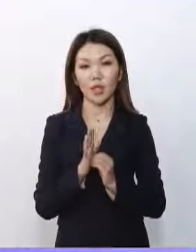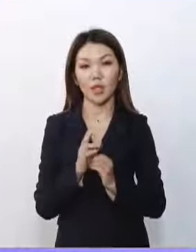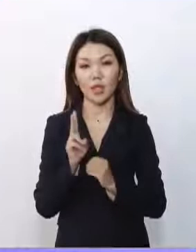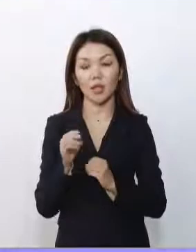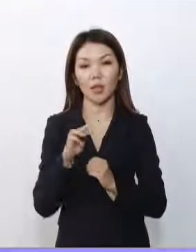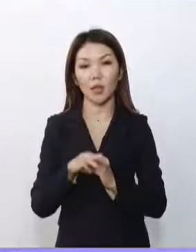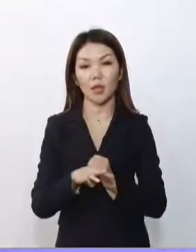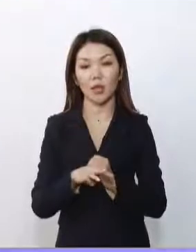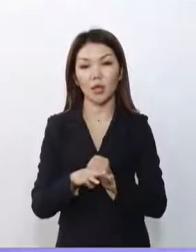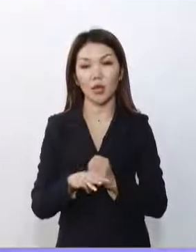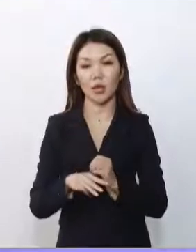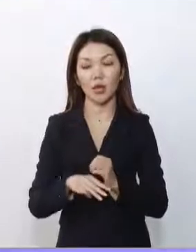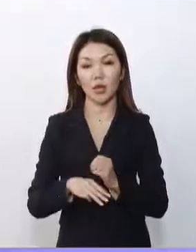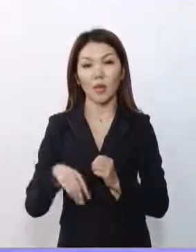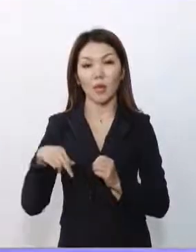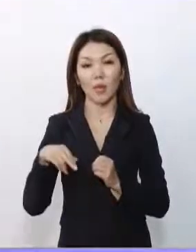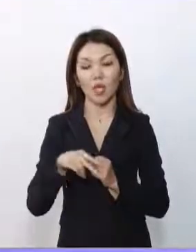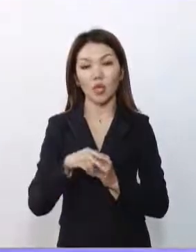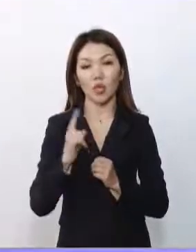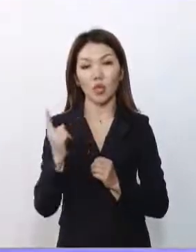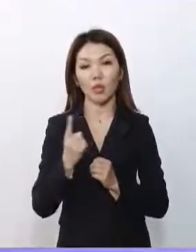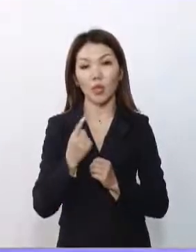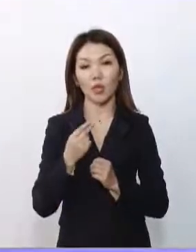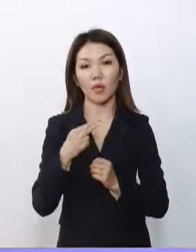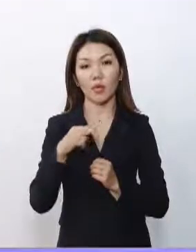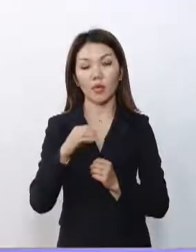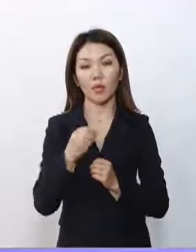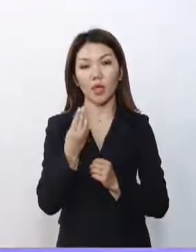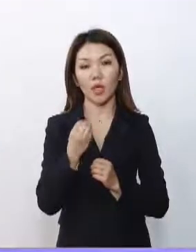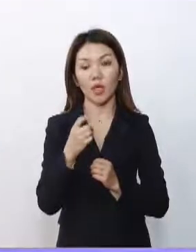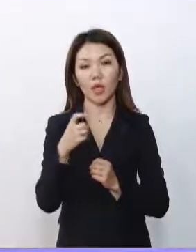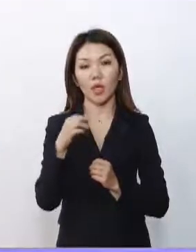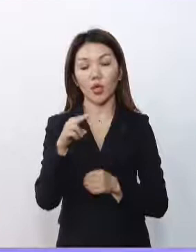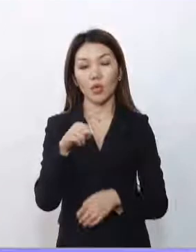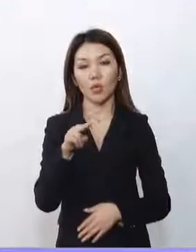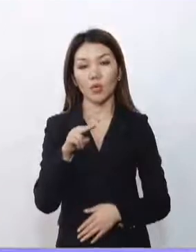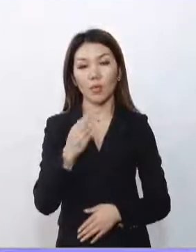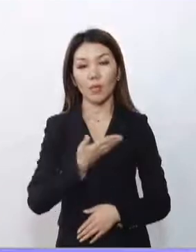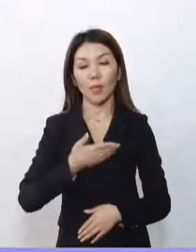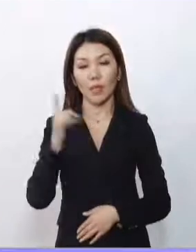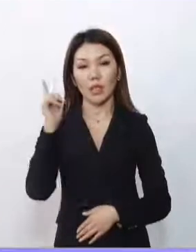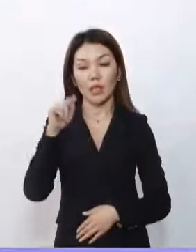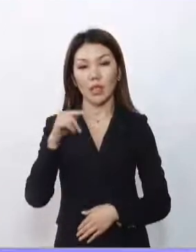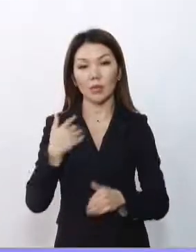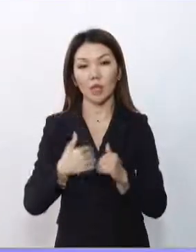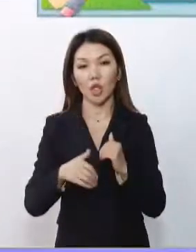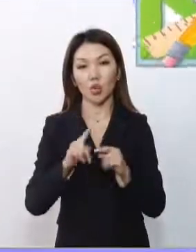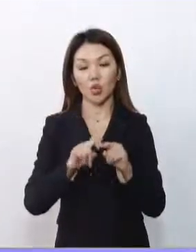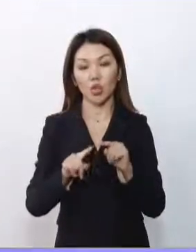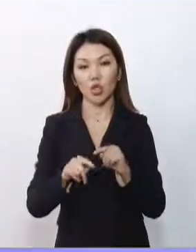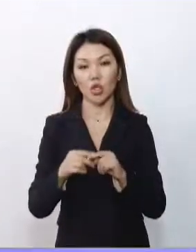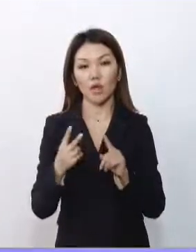километрах прошел первый пешеход мыс нам среднюю скорость